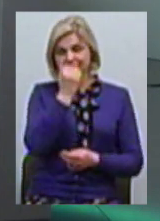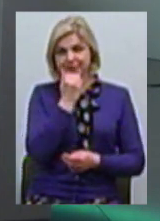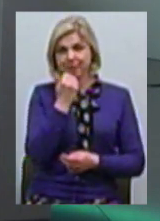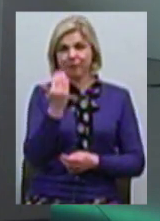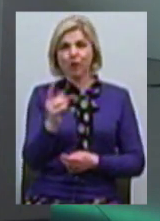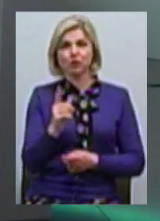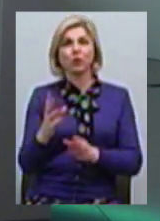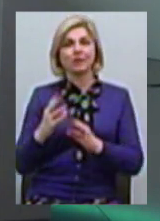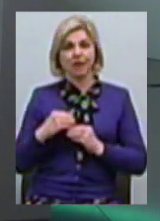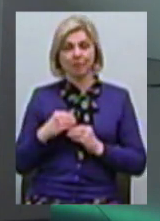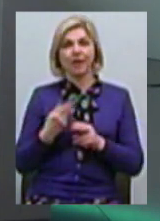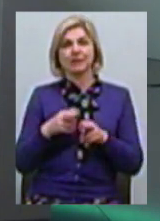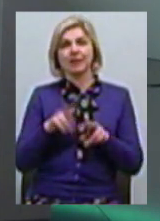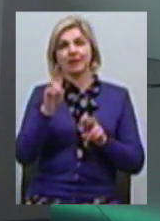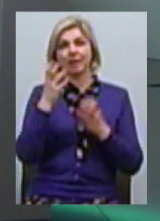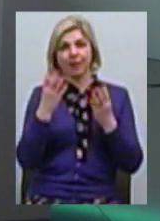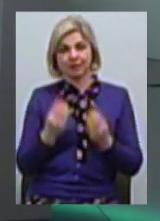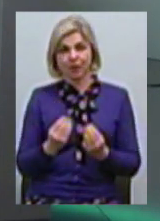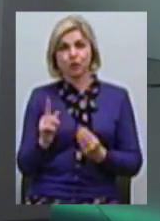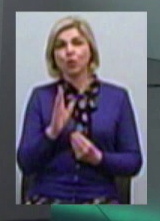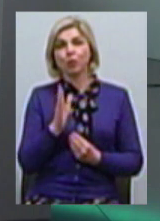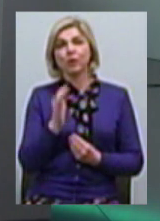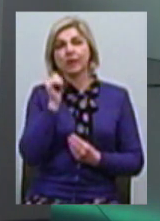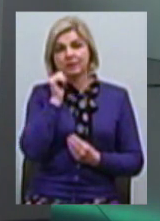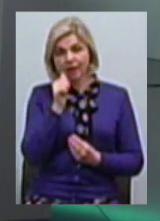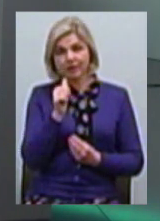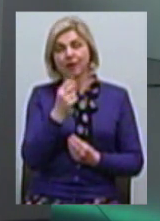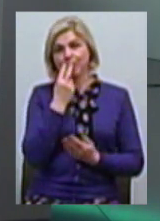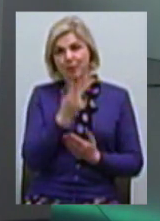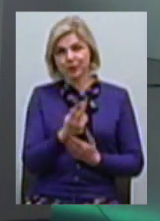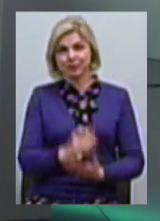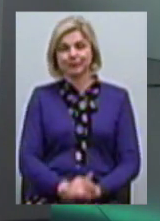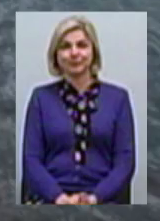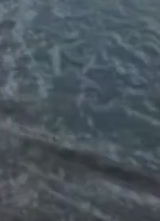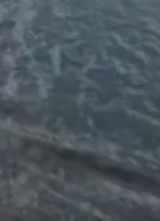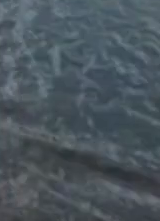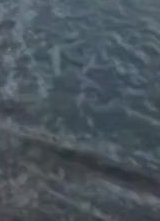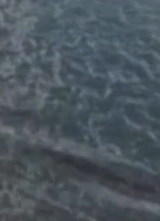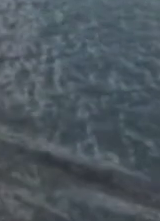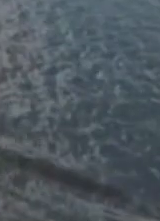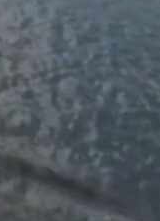ви були з нами. Це була тема дня. А що буде далі? Побачимо. На все добре.